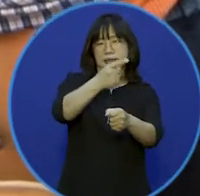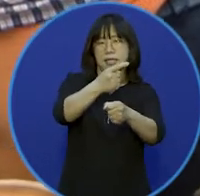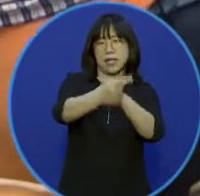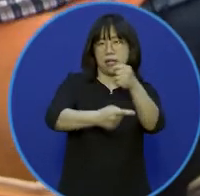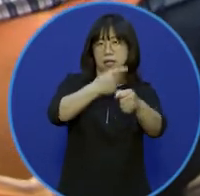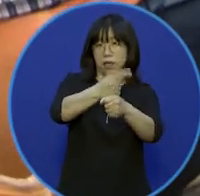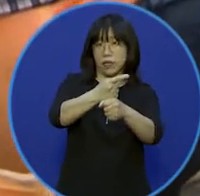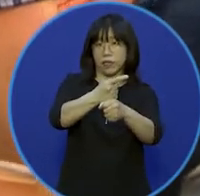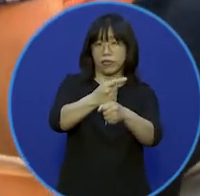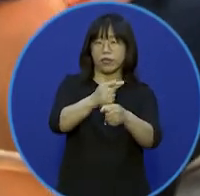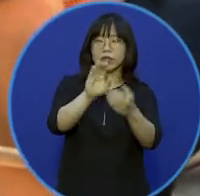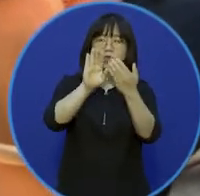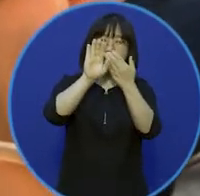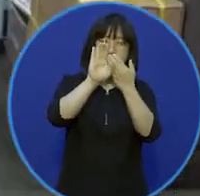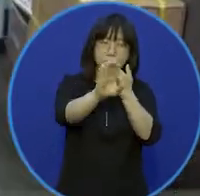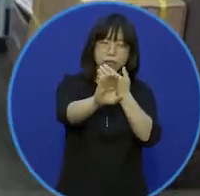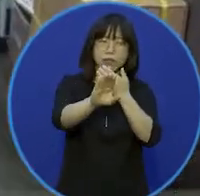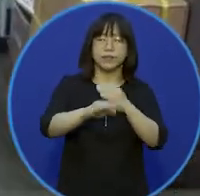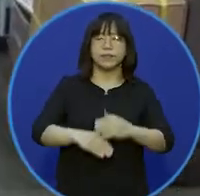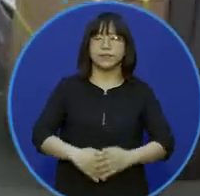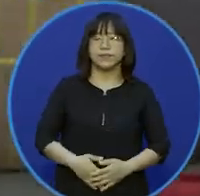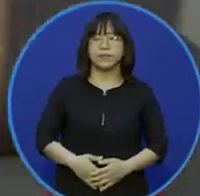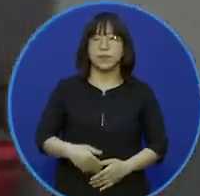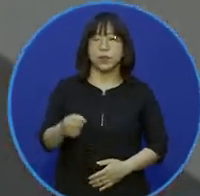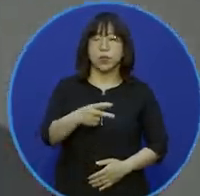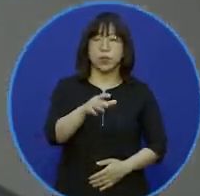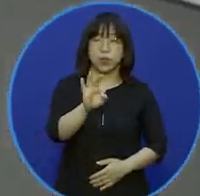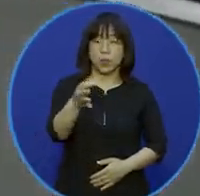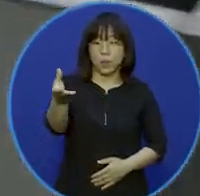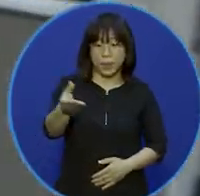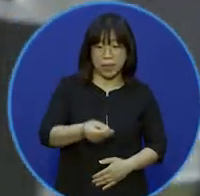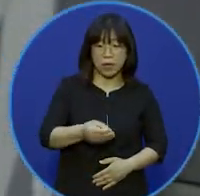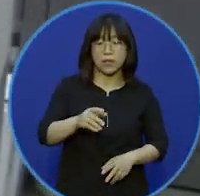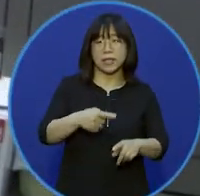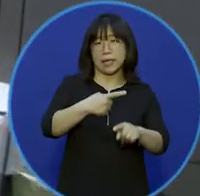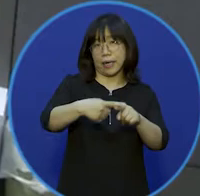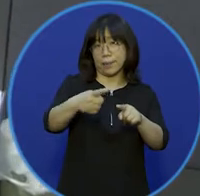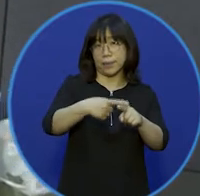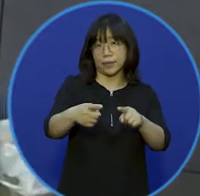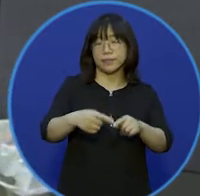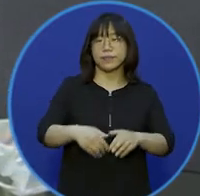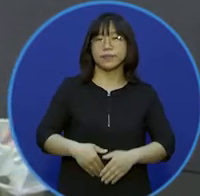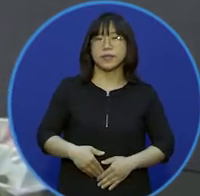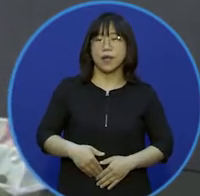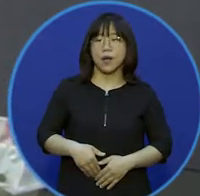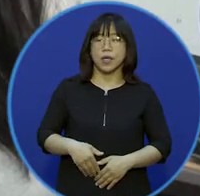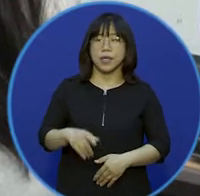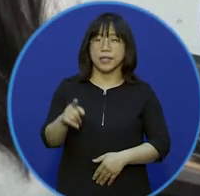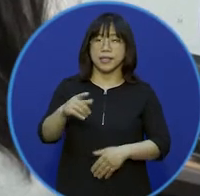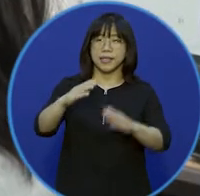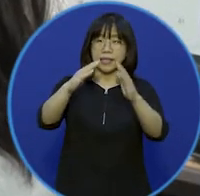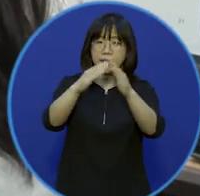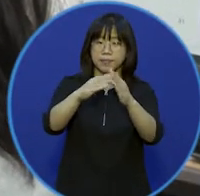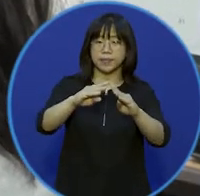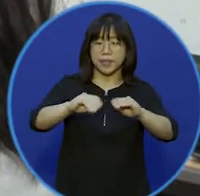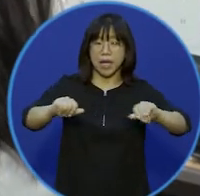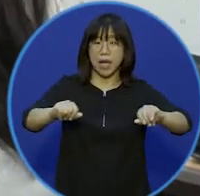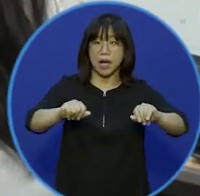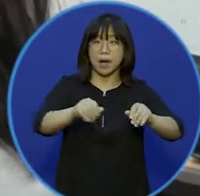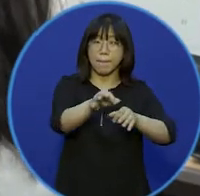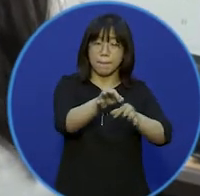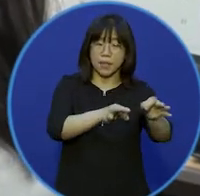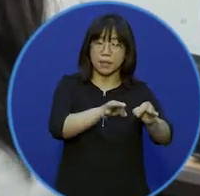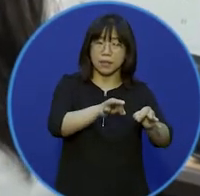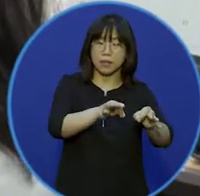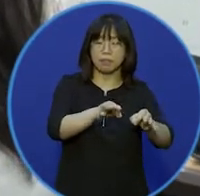매출 실적과 담보 능력이 있어야 합니다. 단 대출금을 상환 중이거나 부동산업, 기타 사치 향락